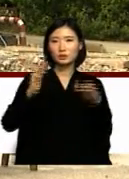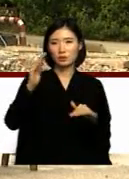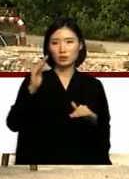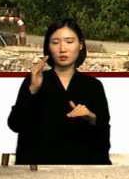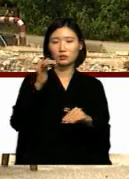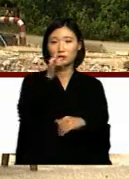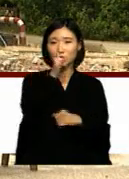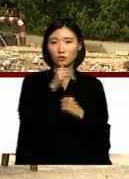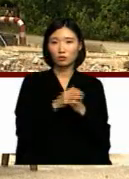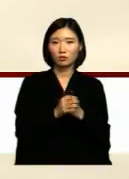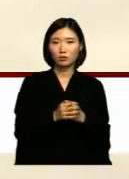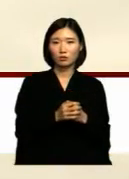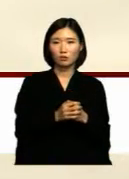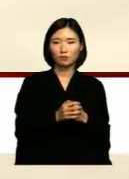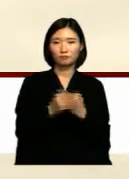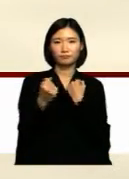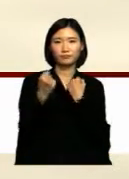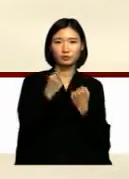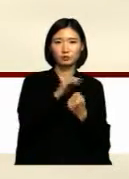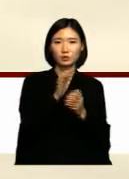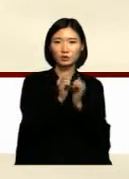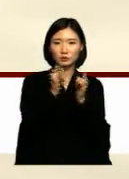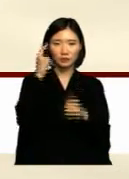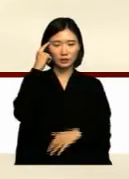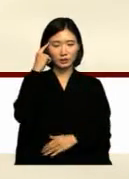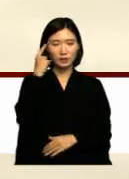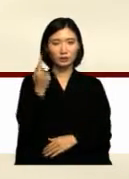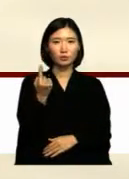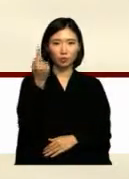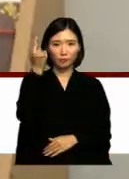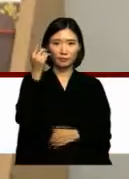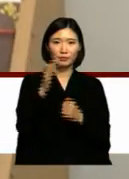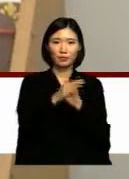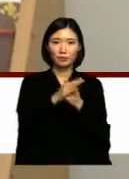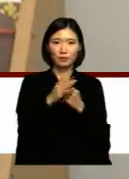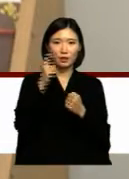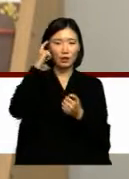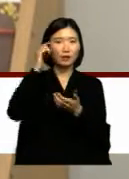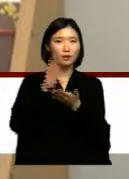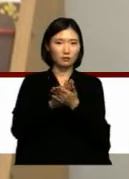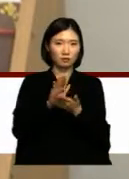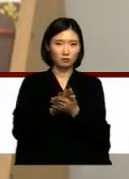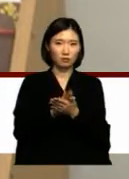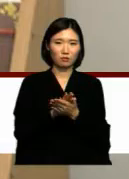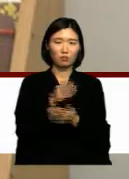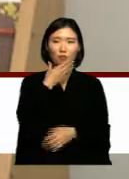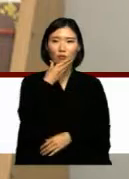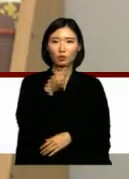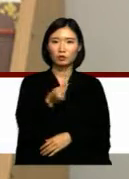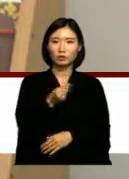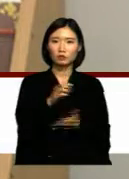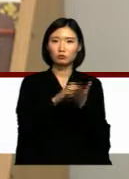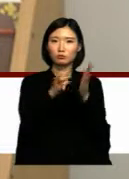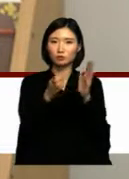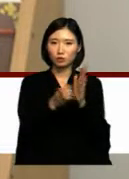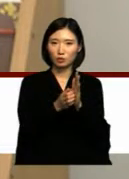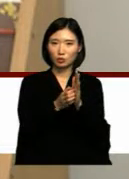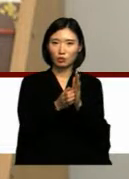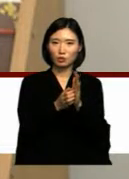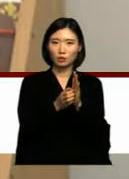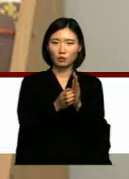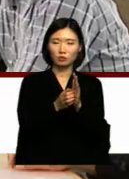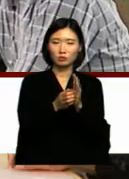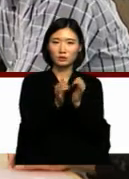있어 보였어요. 그럼에도 불구하고 우리 시민의식이 높아서 자발적인 복지 부분 파트에 시민들의